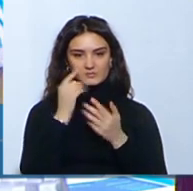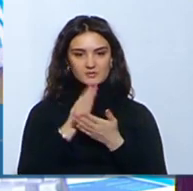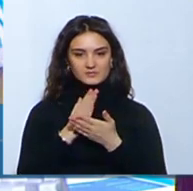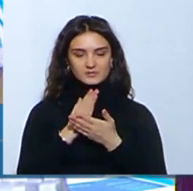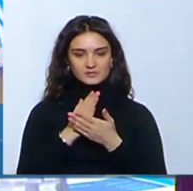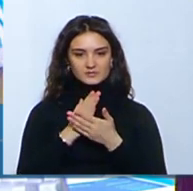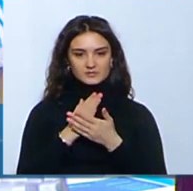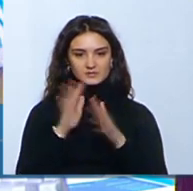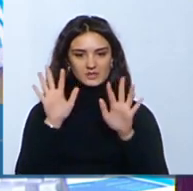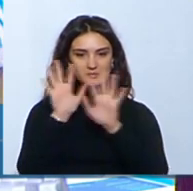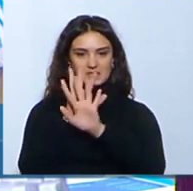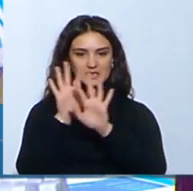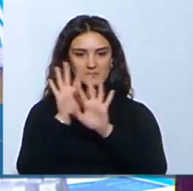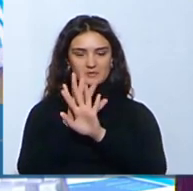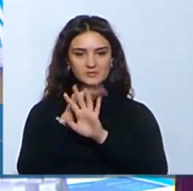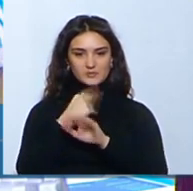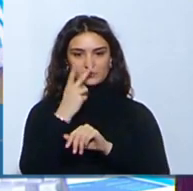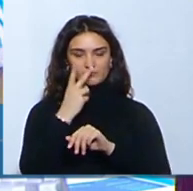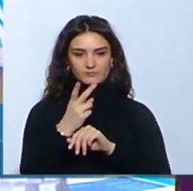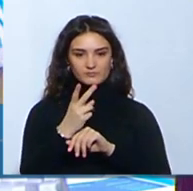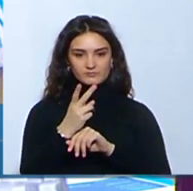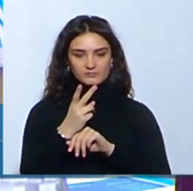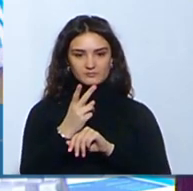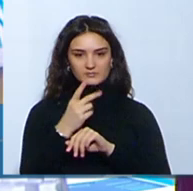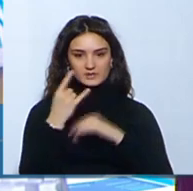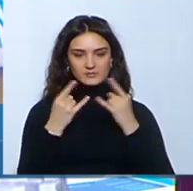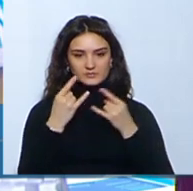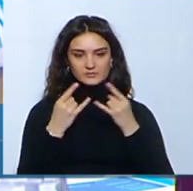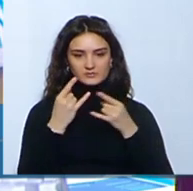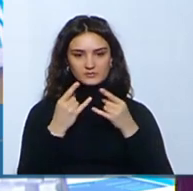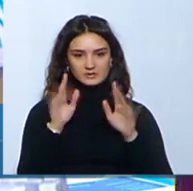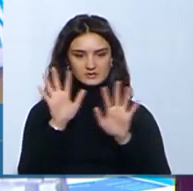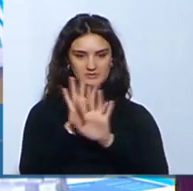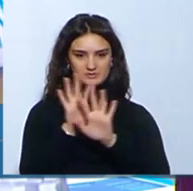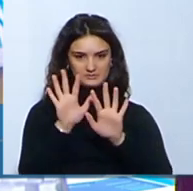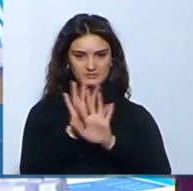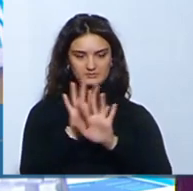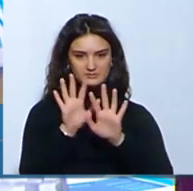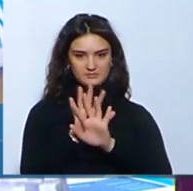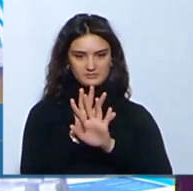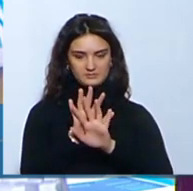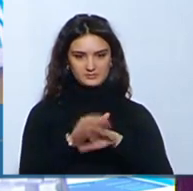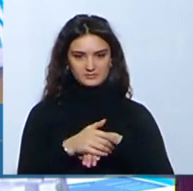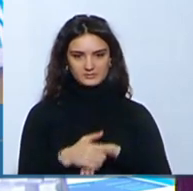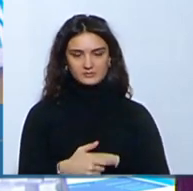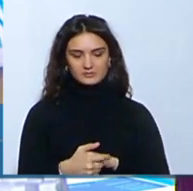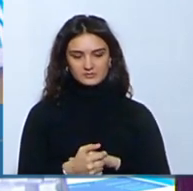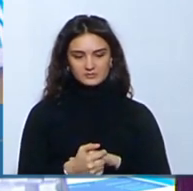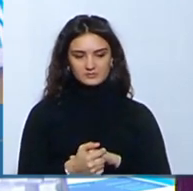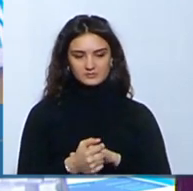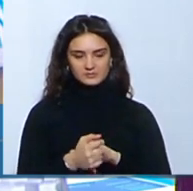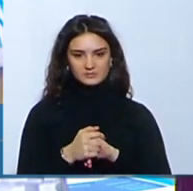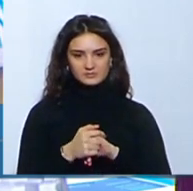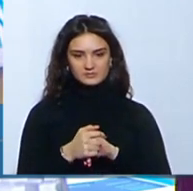მაქვს დააბინდება. აი ახლა რო უყურებ ფოკუს ტელევიზორს, მიბინდებს. დიახ. სვაში ესეთი ადგილია,